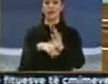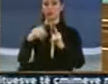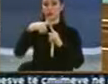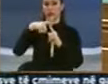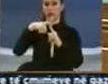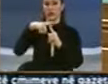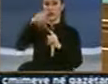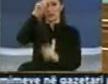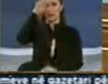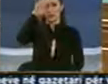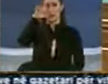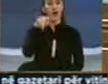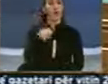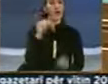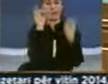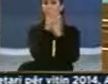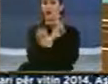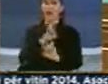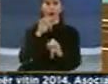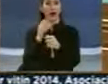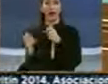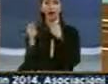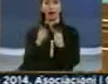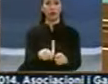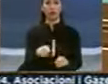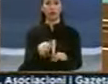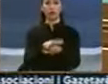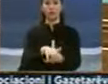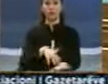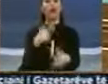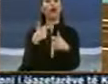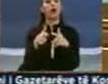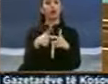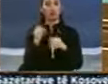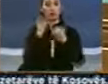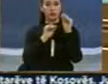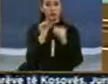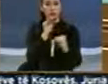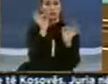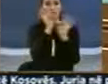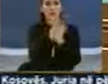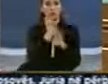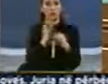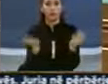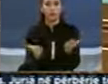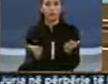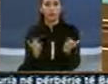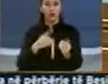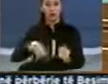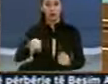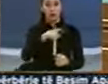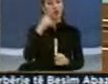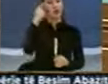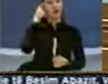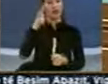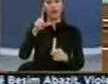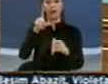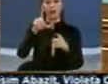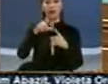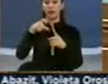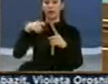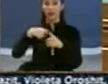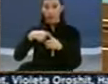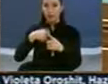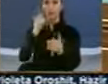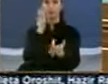qenë seancë, sepse s'është i përgatitur. Ju e dini të nderuar deputet që grupi parlamentar i LDK-s